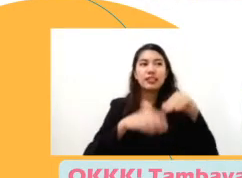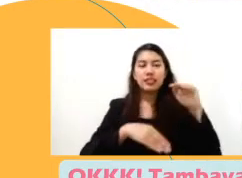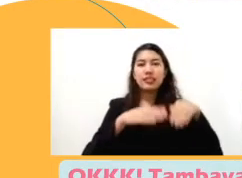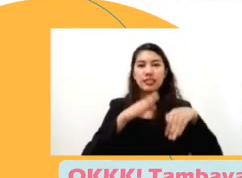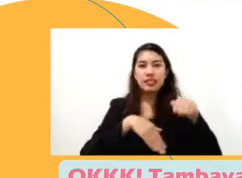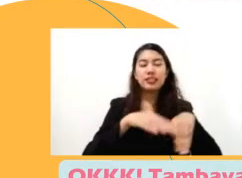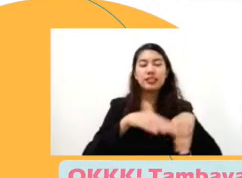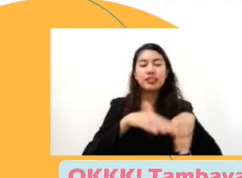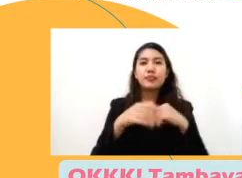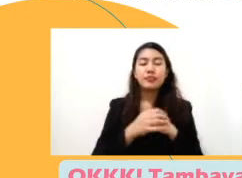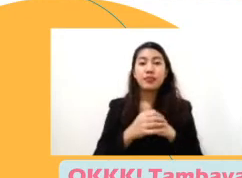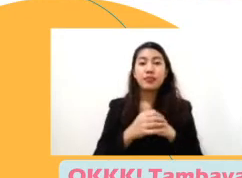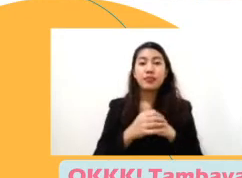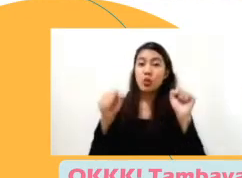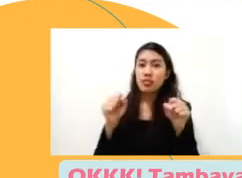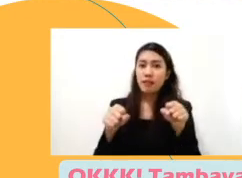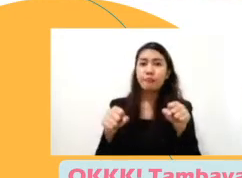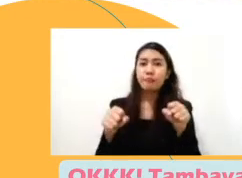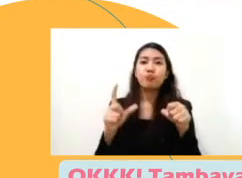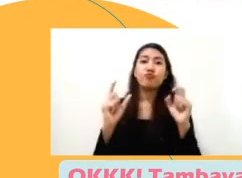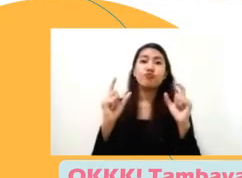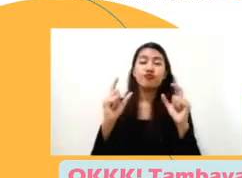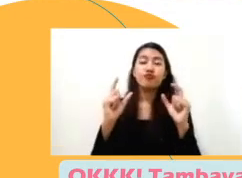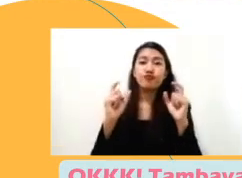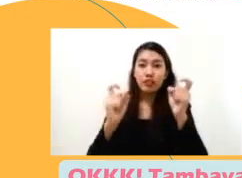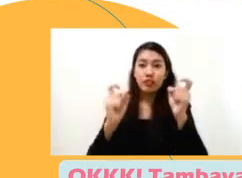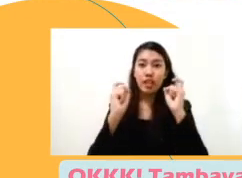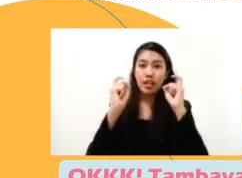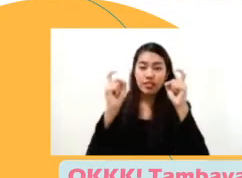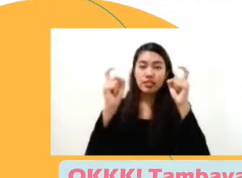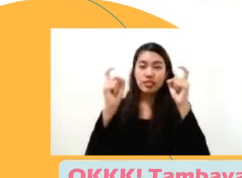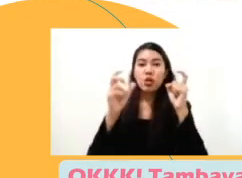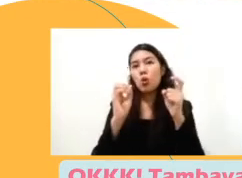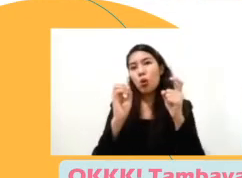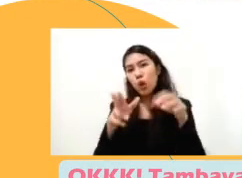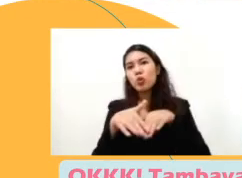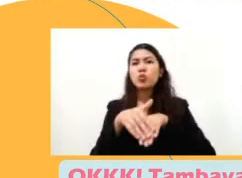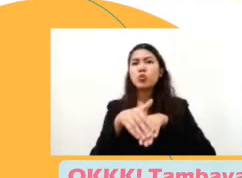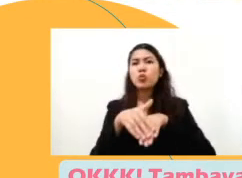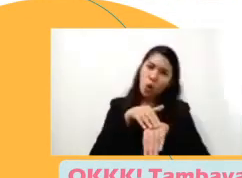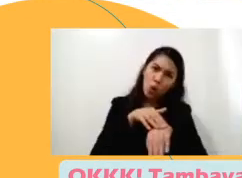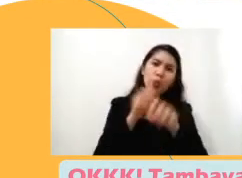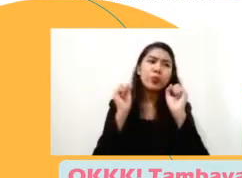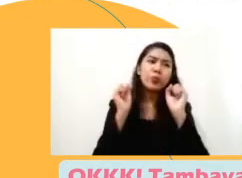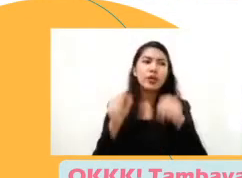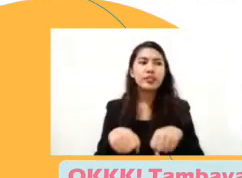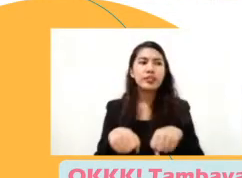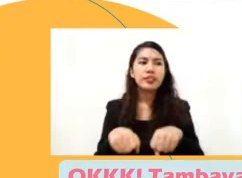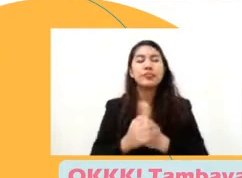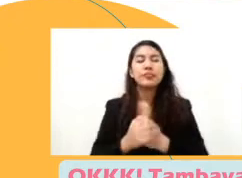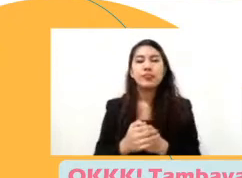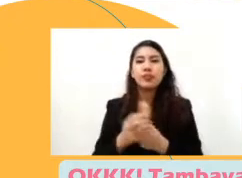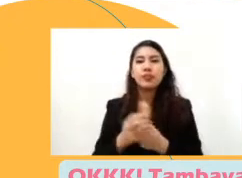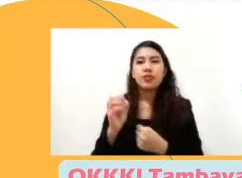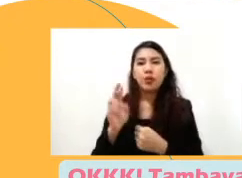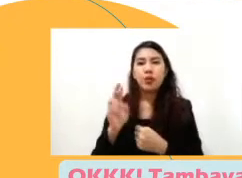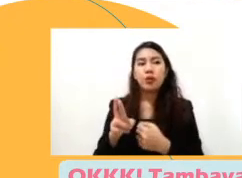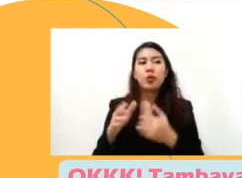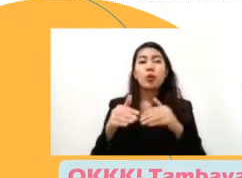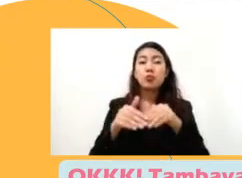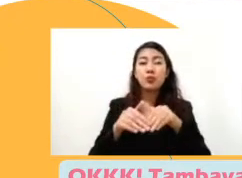mo nang bilisan. Tug. Tug. Tug. Tug. Pwede rin sobrang bago.